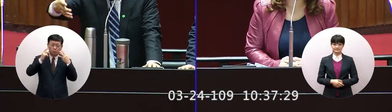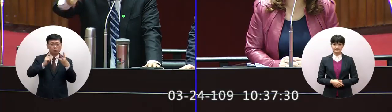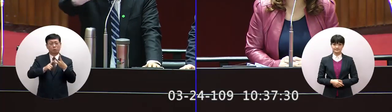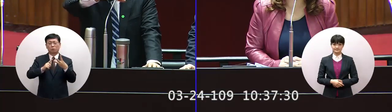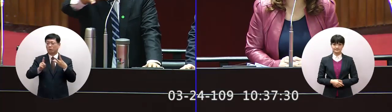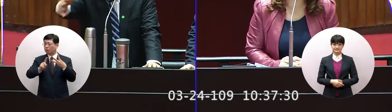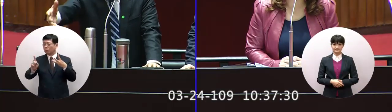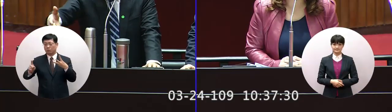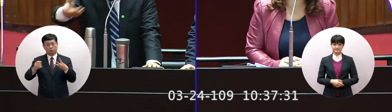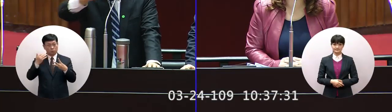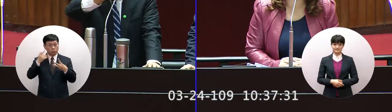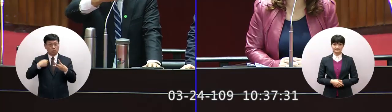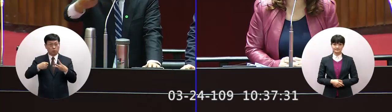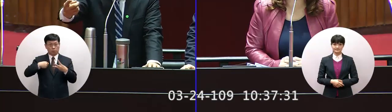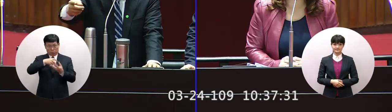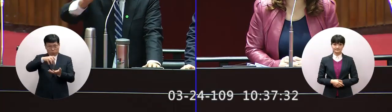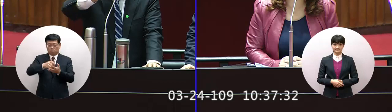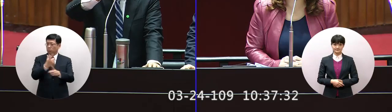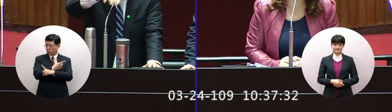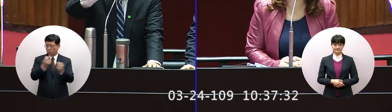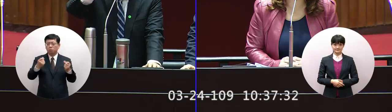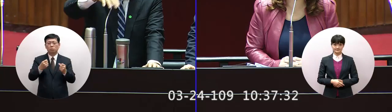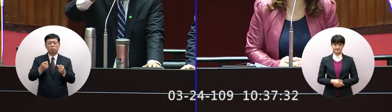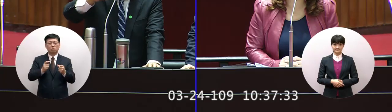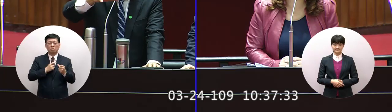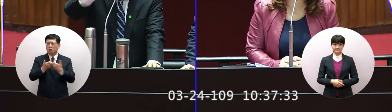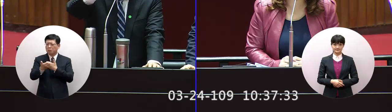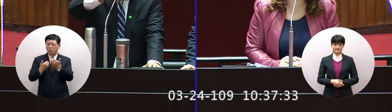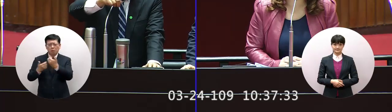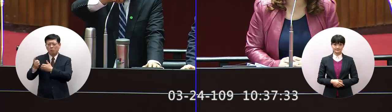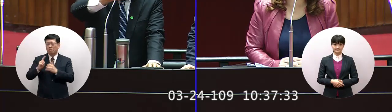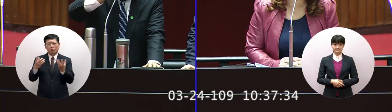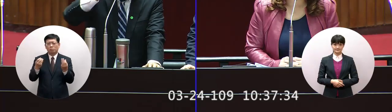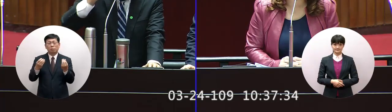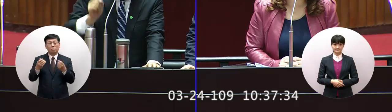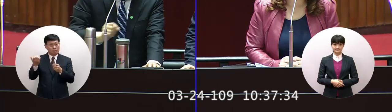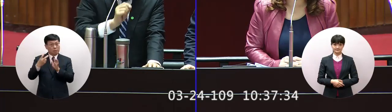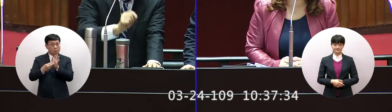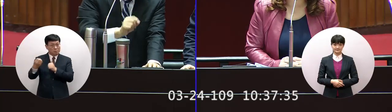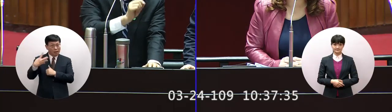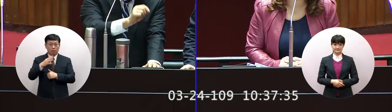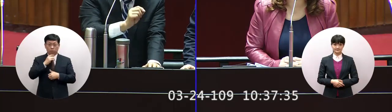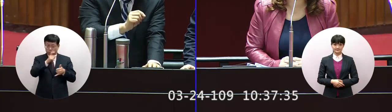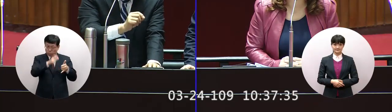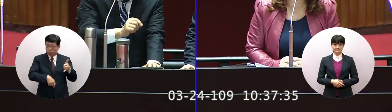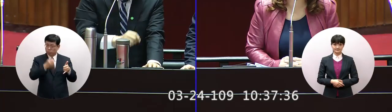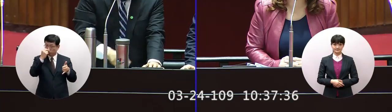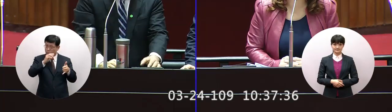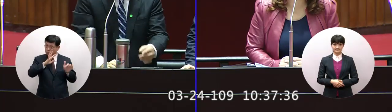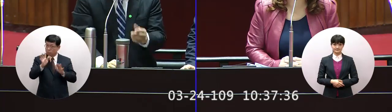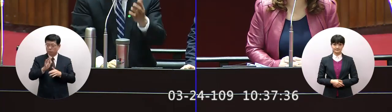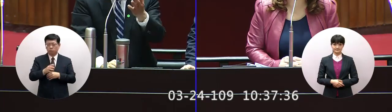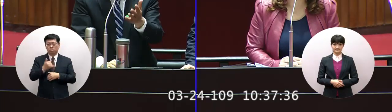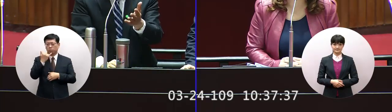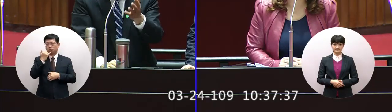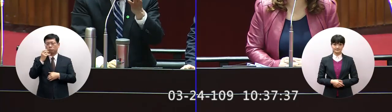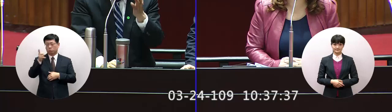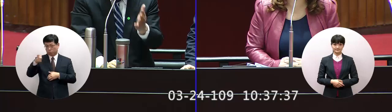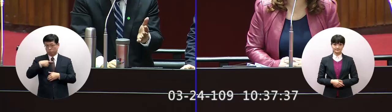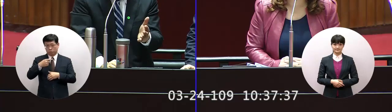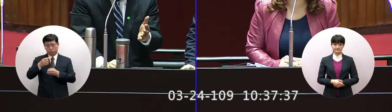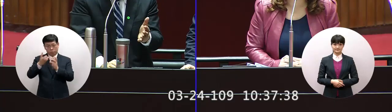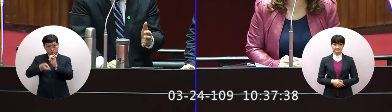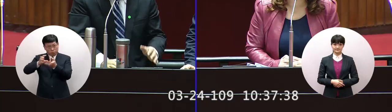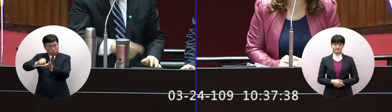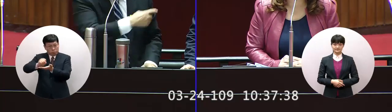者是谁，只要国人同胞都是一体，没有分参差。你讲的如果个案是怎么样情况，那请委员把